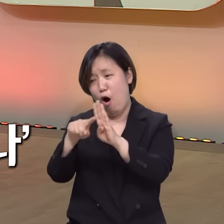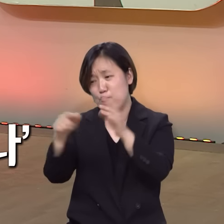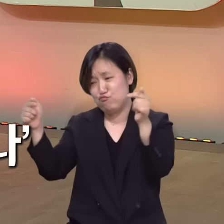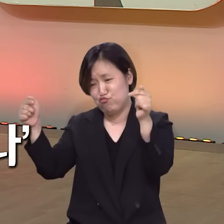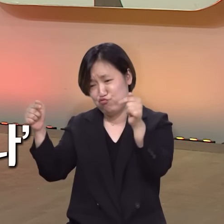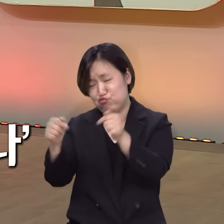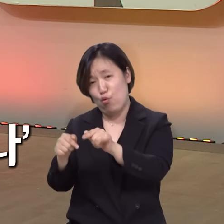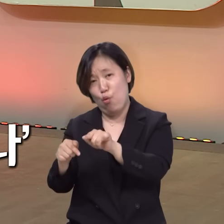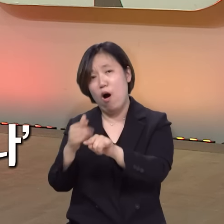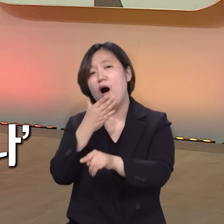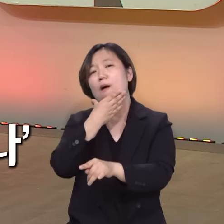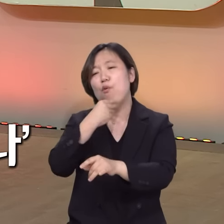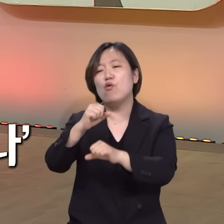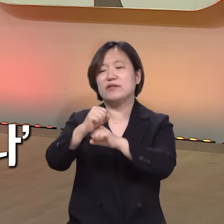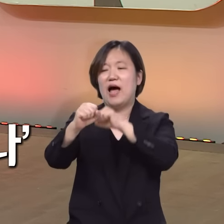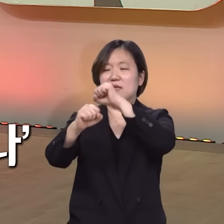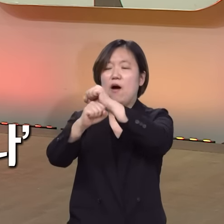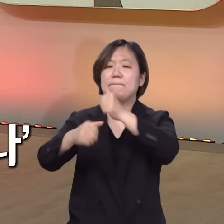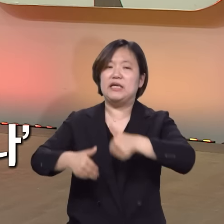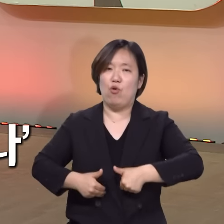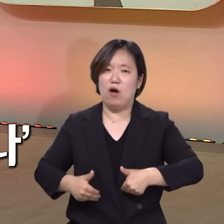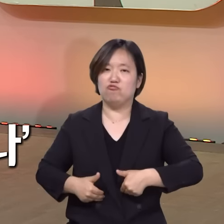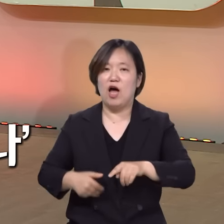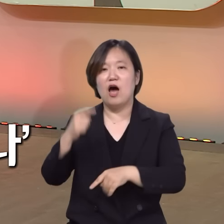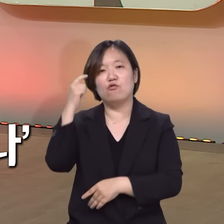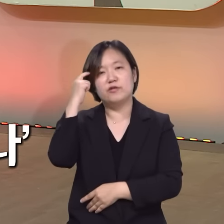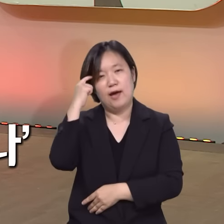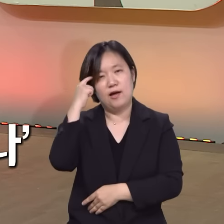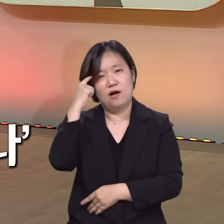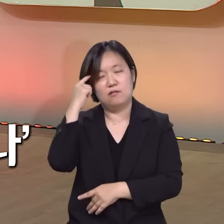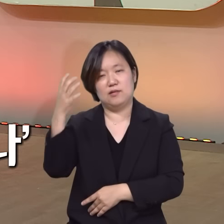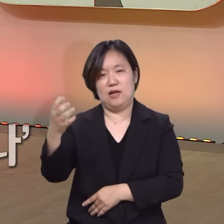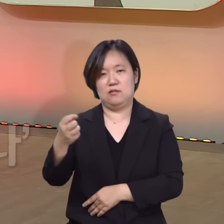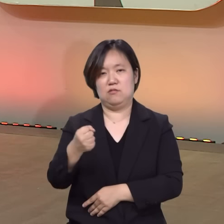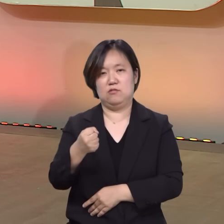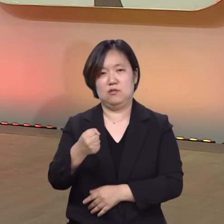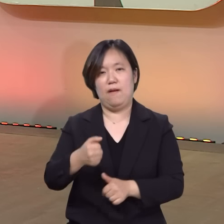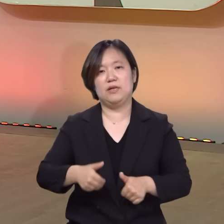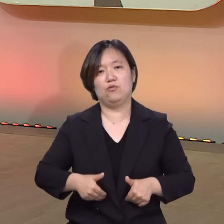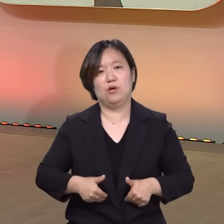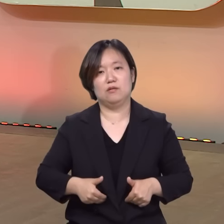지어야 되겠구나라는 바른 마음을 세우셔야